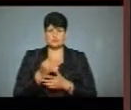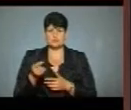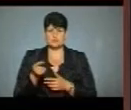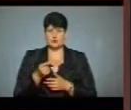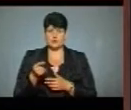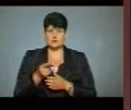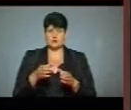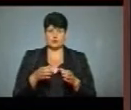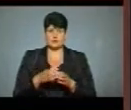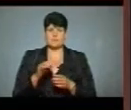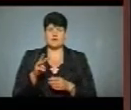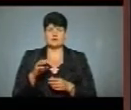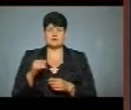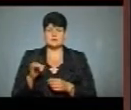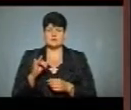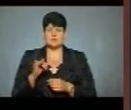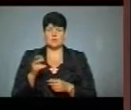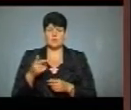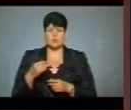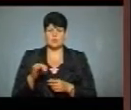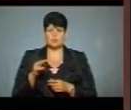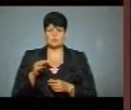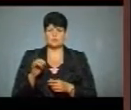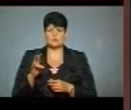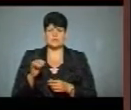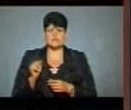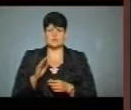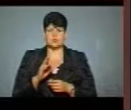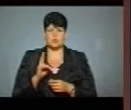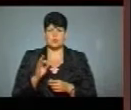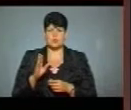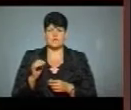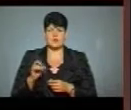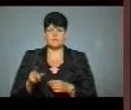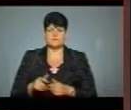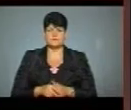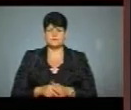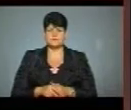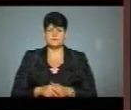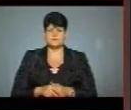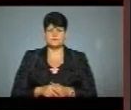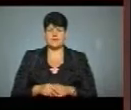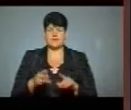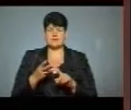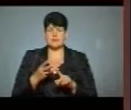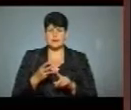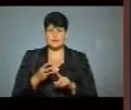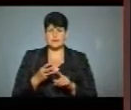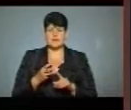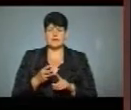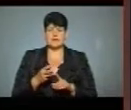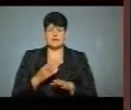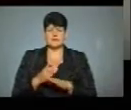її складі були Андрій Мандій, Ігор Гой, Юліана Тунецька та Вікторія Коваль. І третій етап